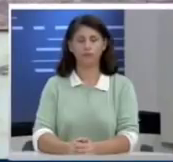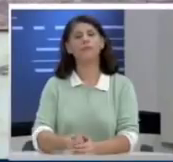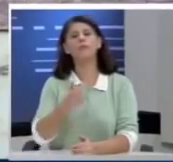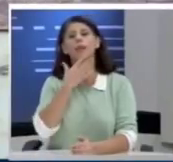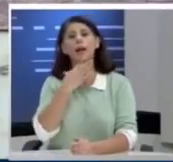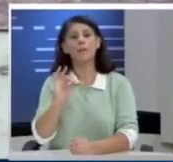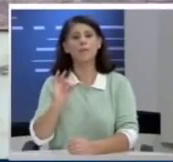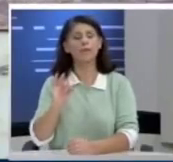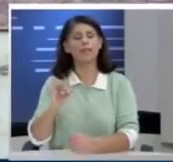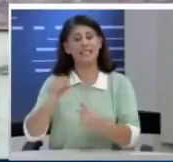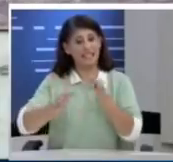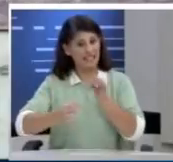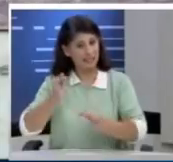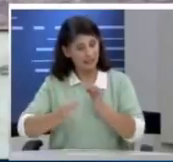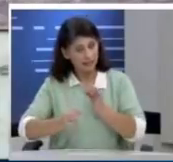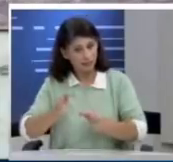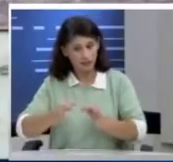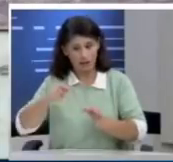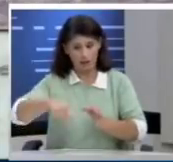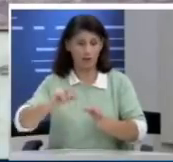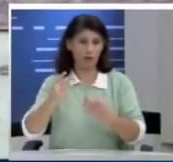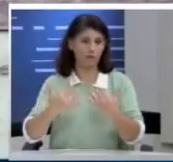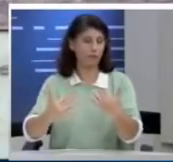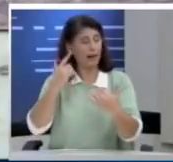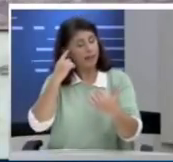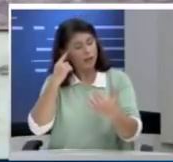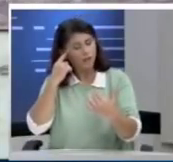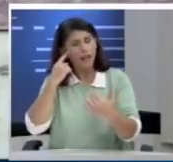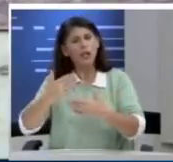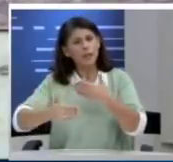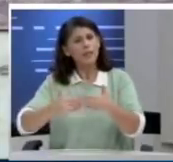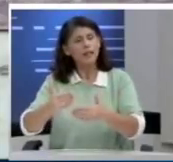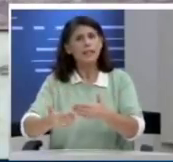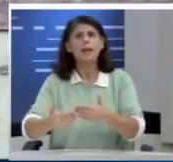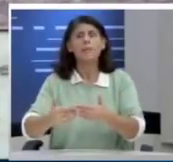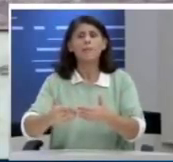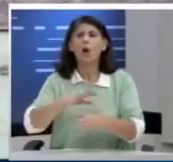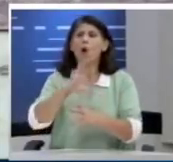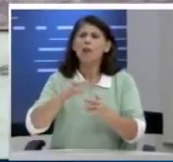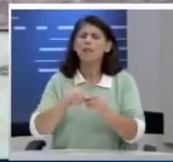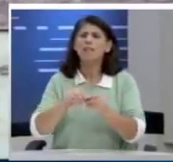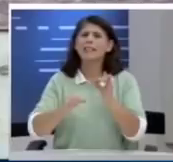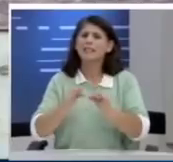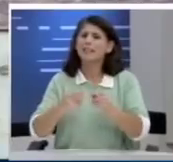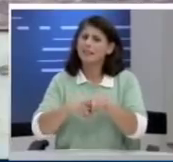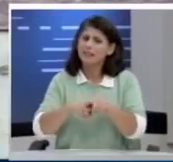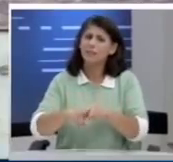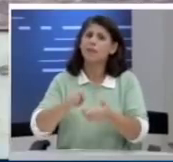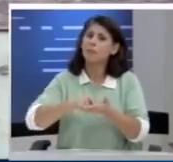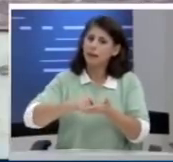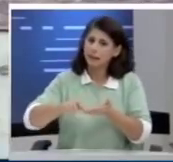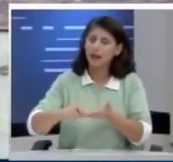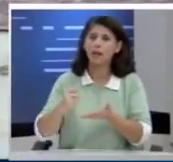η υπόλοιπη συζήτηση αντιλαμβάνομαι ότι και για λόγους που έχουν σχέση με τα πρακτικά αλλά και